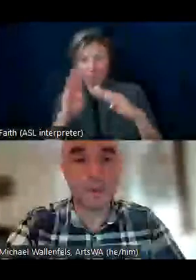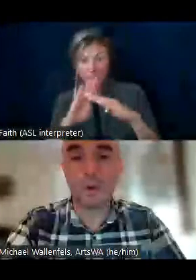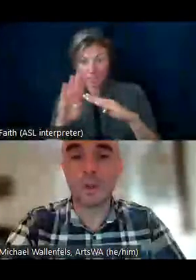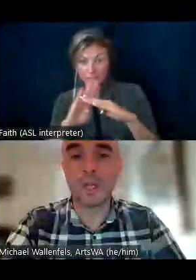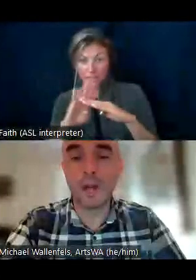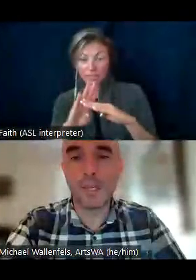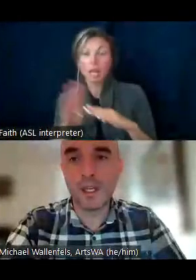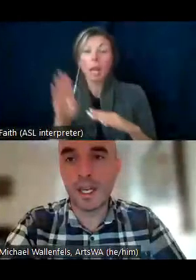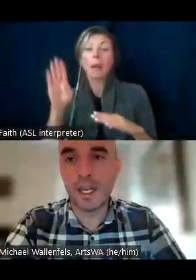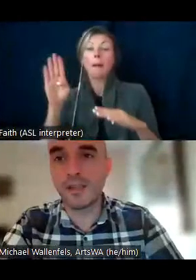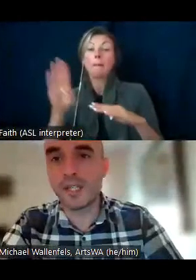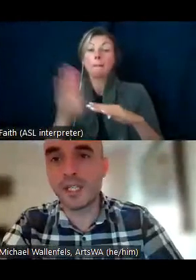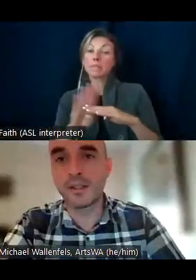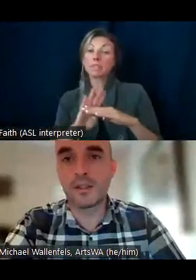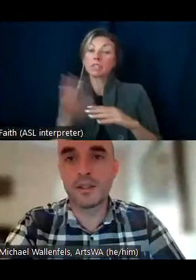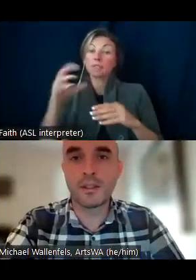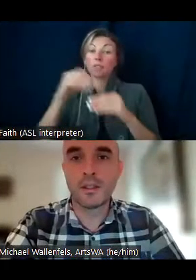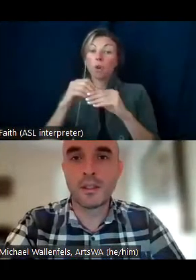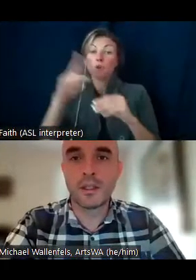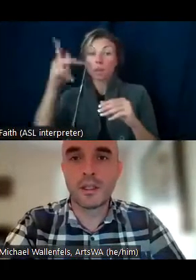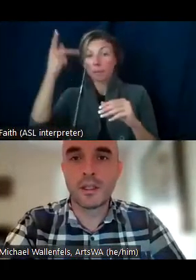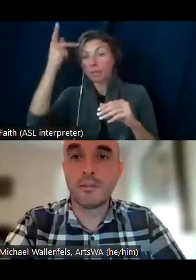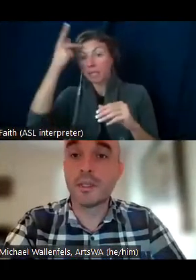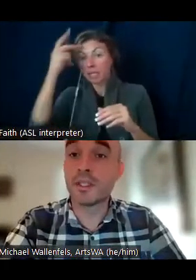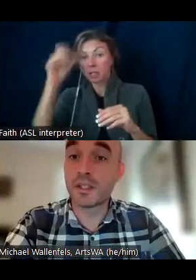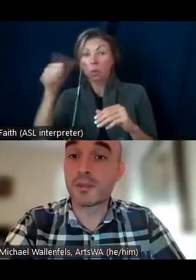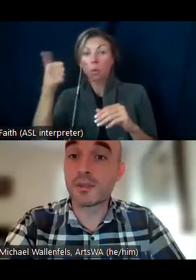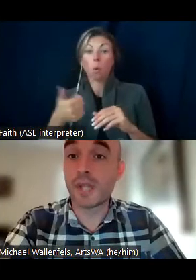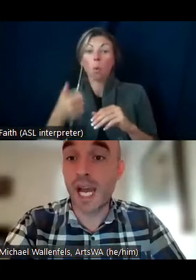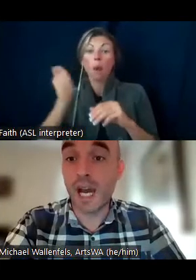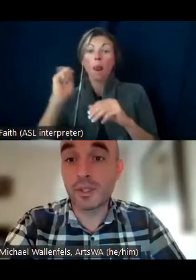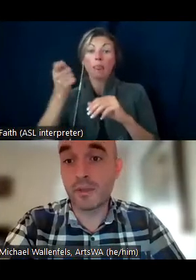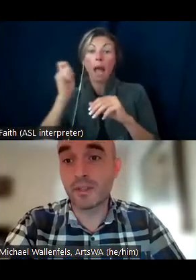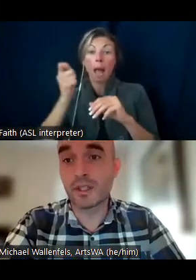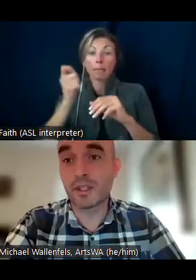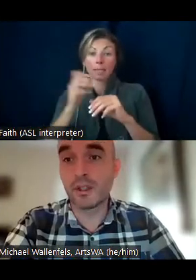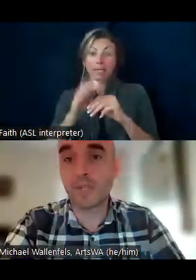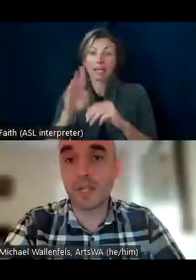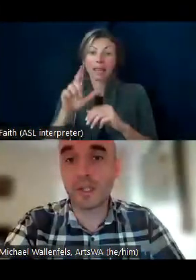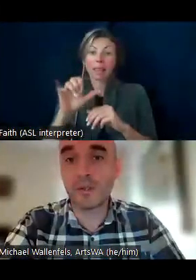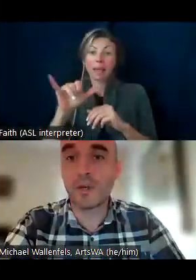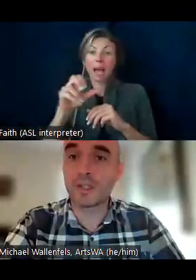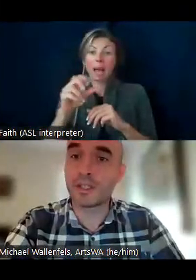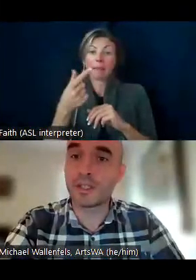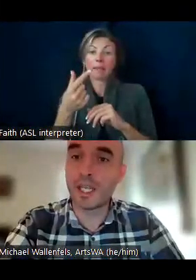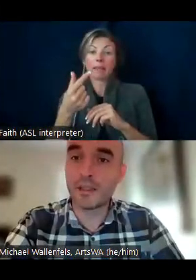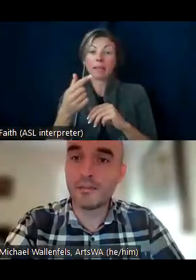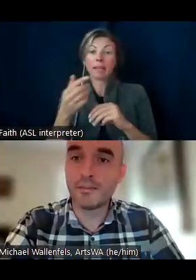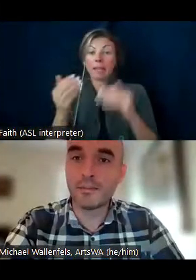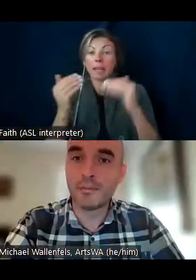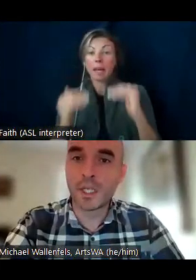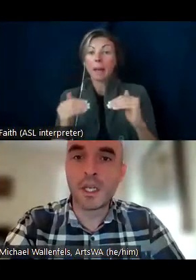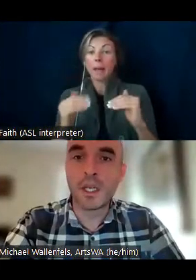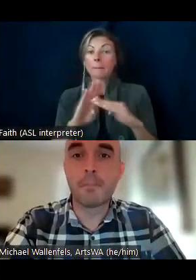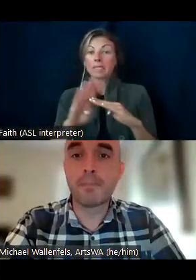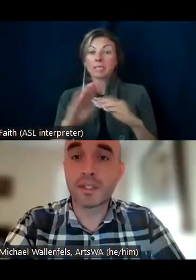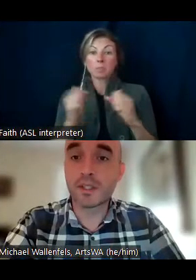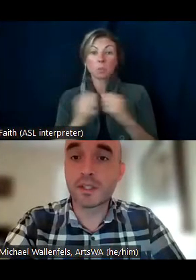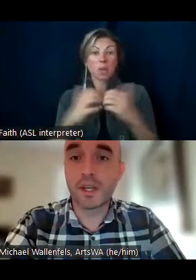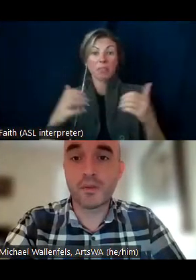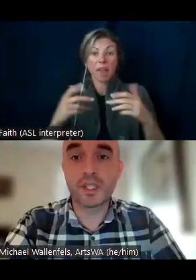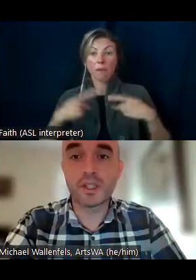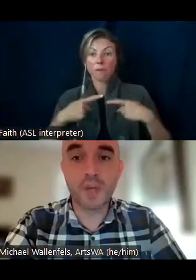다음에 주로 정치 또는 로비 활동에 종사하는 기업 활동, 그 다음에 워싱턴 주에 물리적